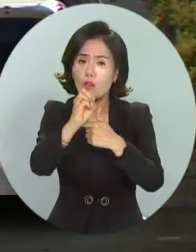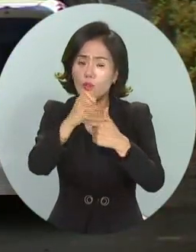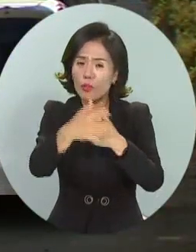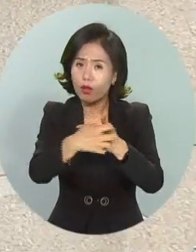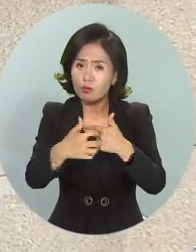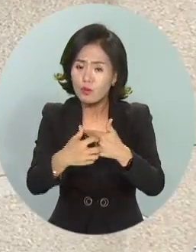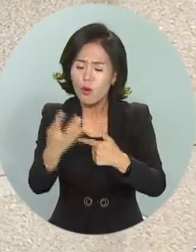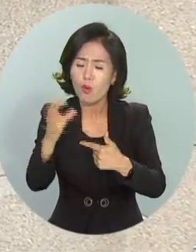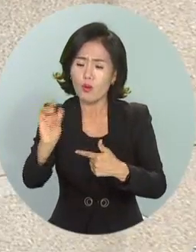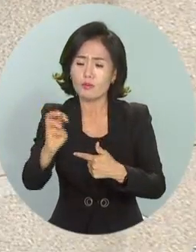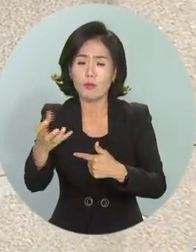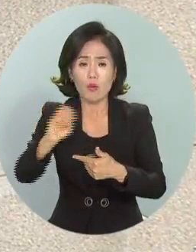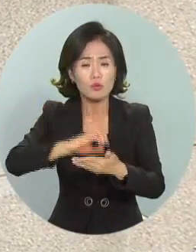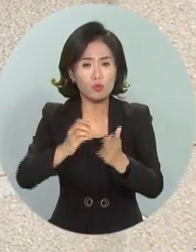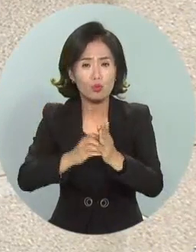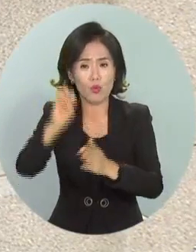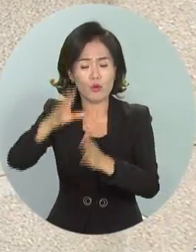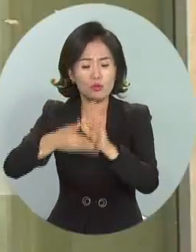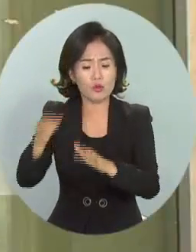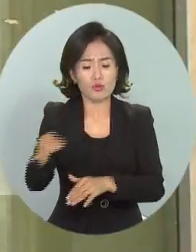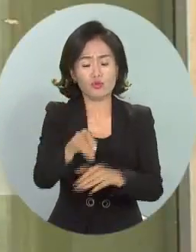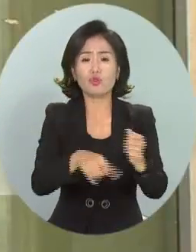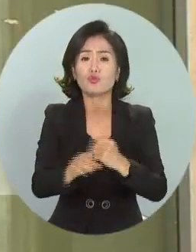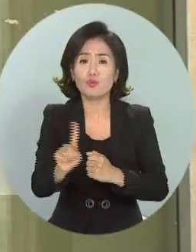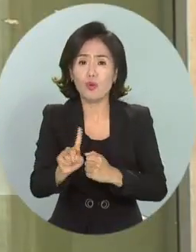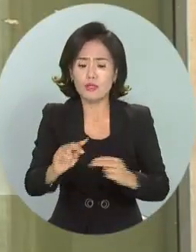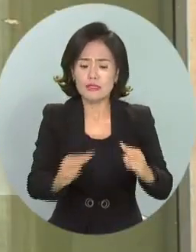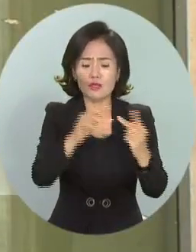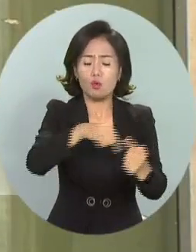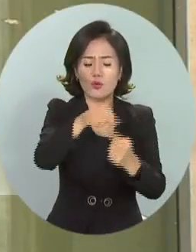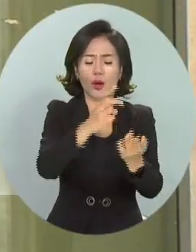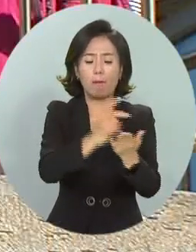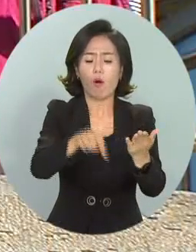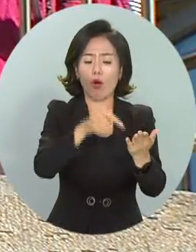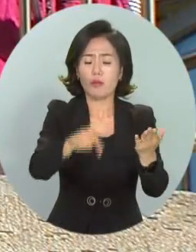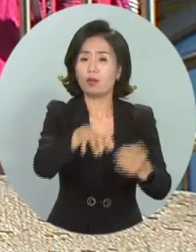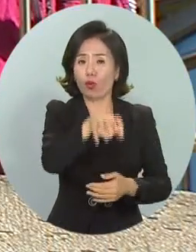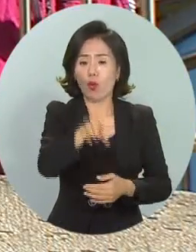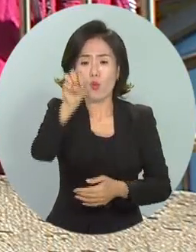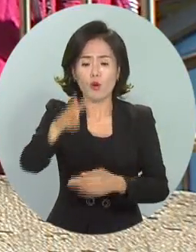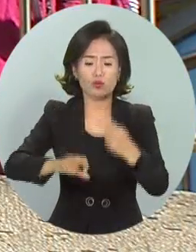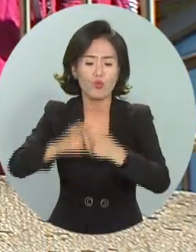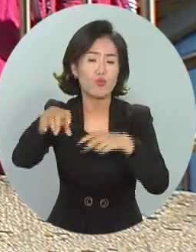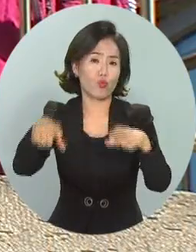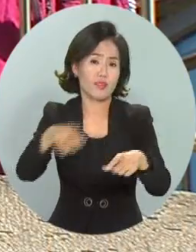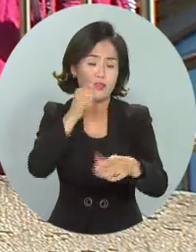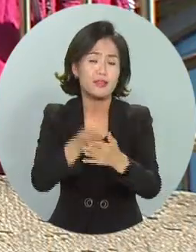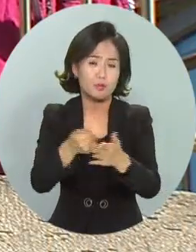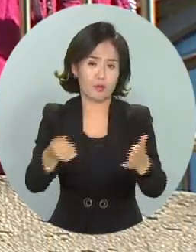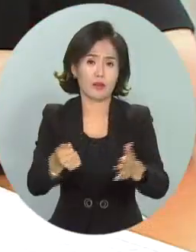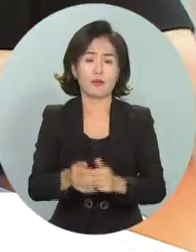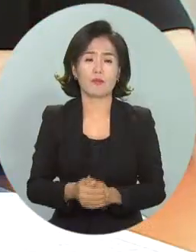수십억 보조금을 광주 동구가 교부하는 이유는이 시설을 운영하는 법인의 위치가 광주 동구에 있기